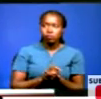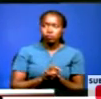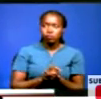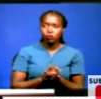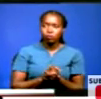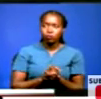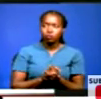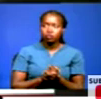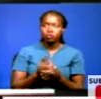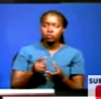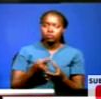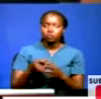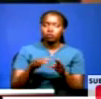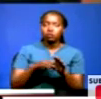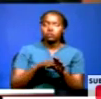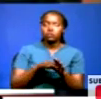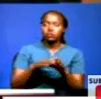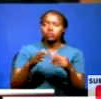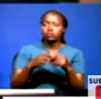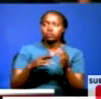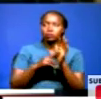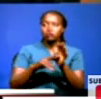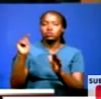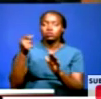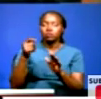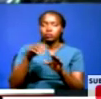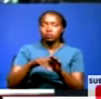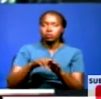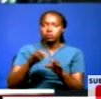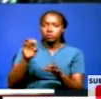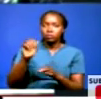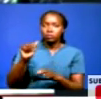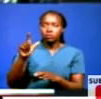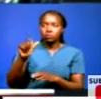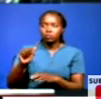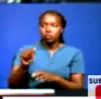Kisha anafuatwa na wanachama 9 wanaowakilisha Kenya katika Bunge la Afrika Mashariki.